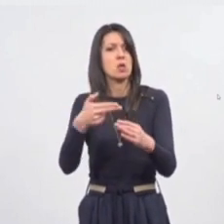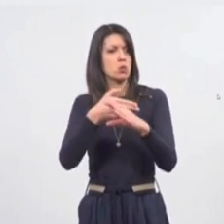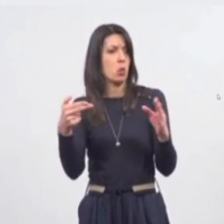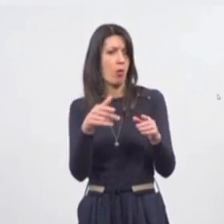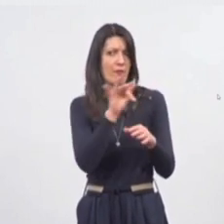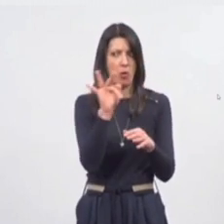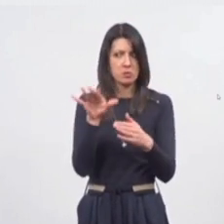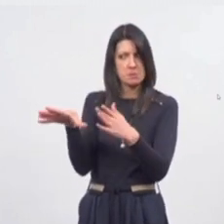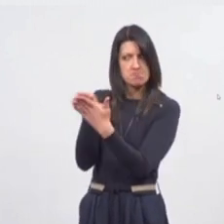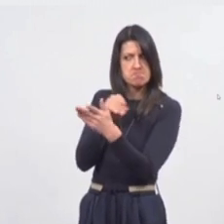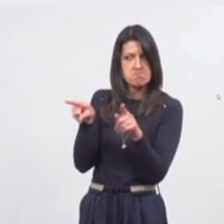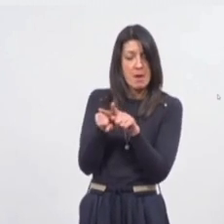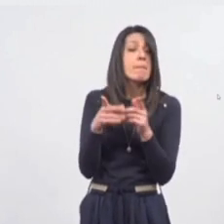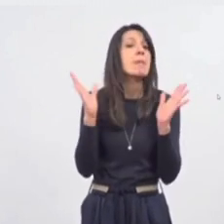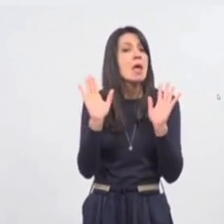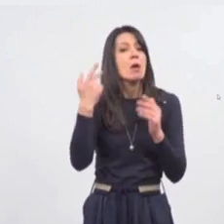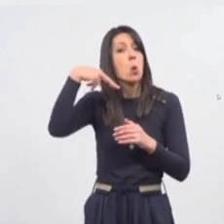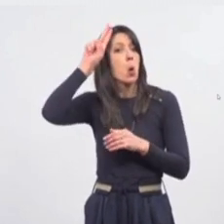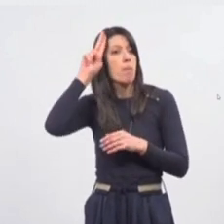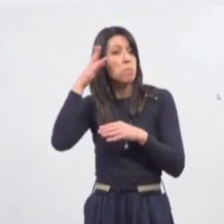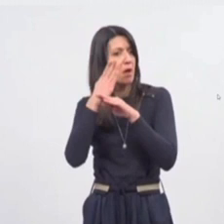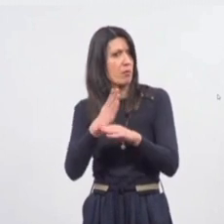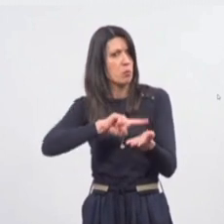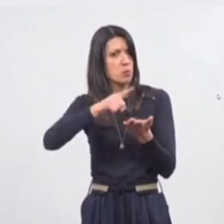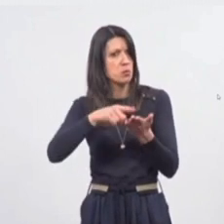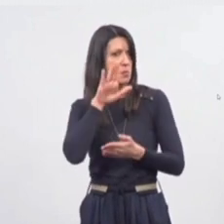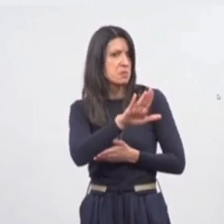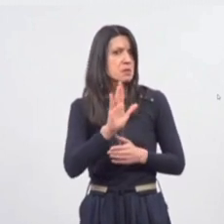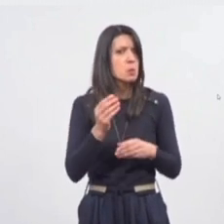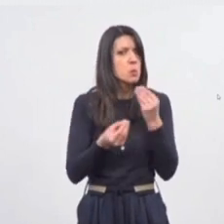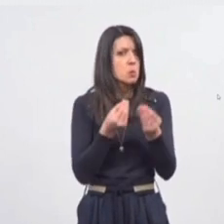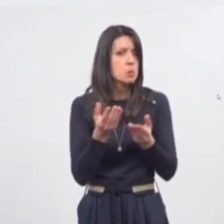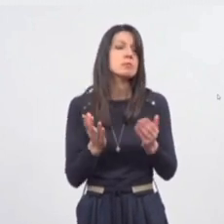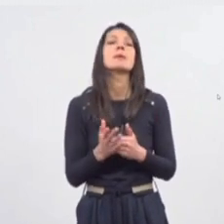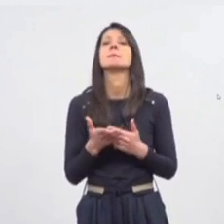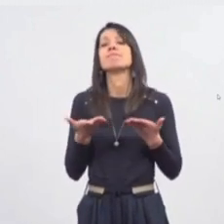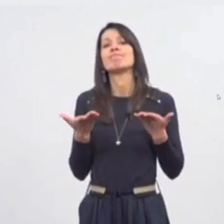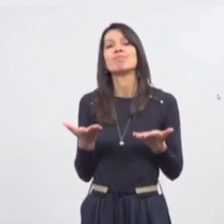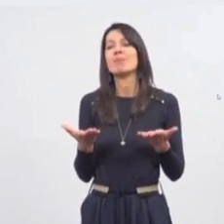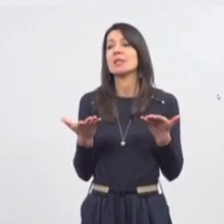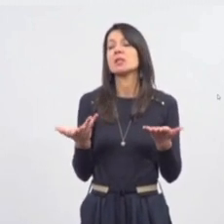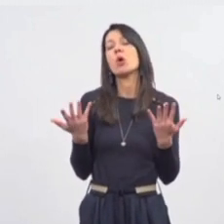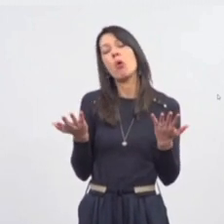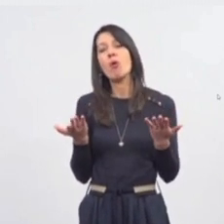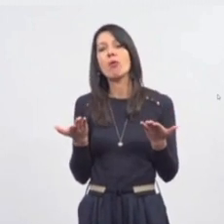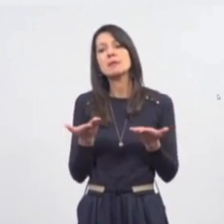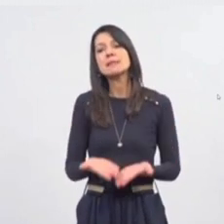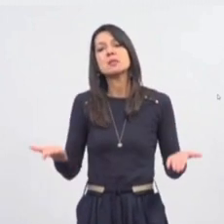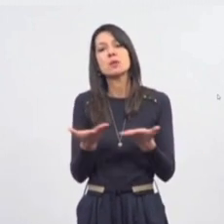qu'en est-il de l'Europe? Est-ce qu'il y a un budget spécifique qui va être débloqué? Alors, pour l'instant, ce sont des politiques